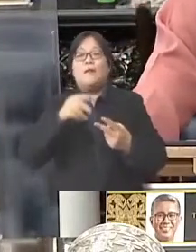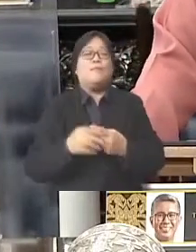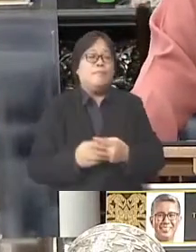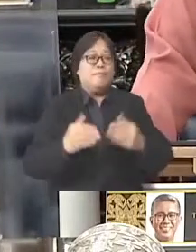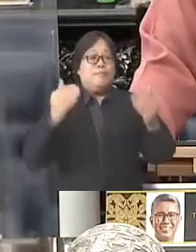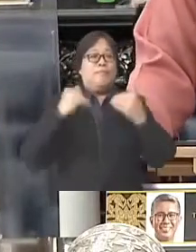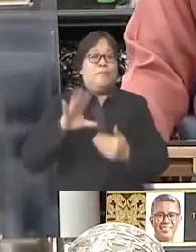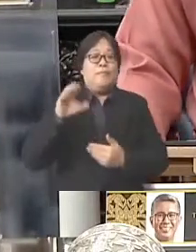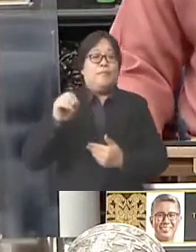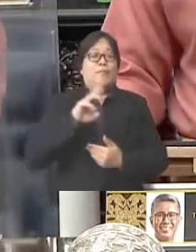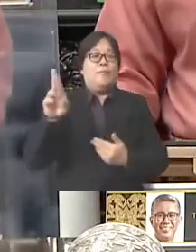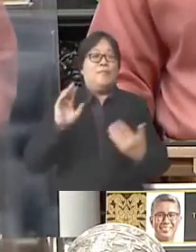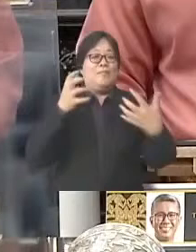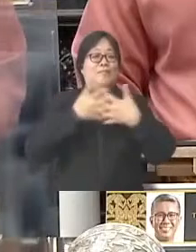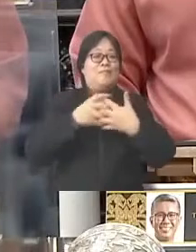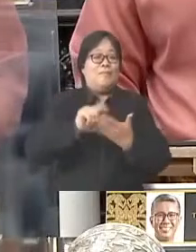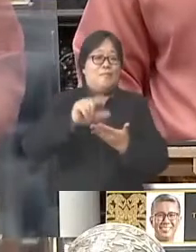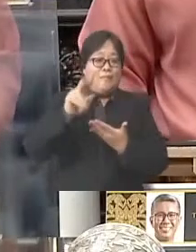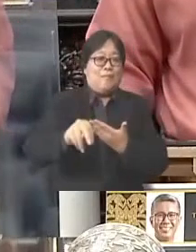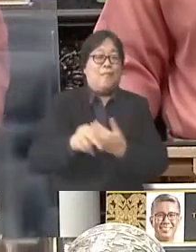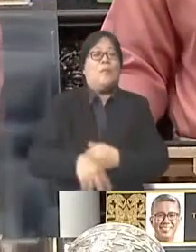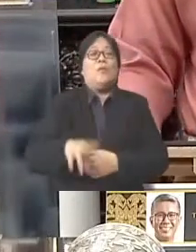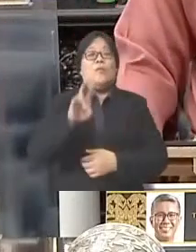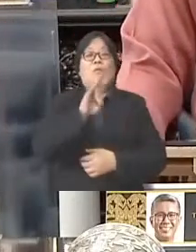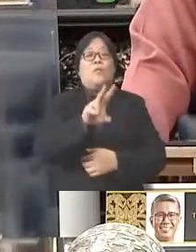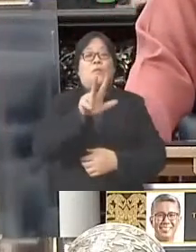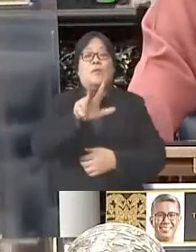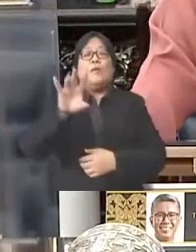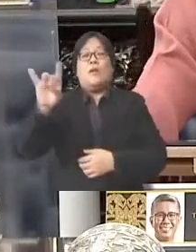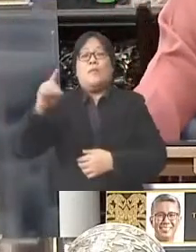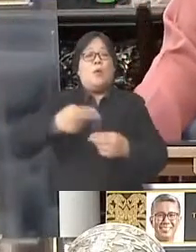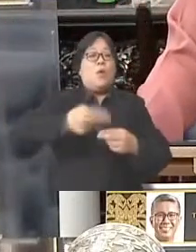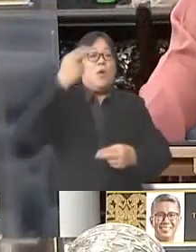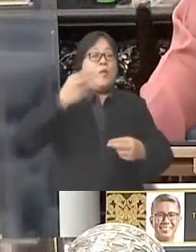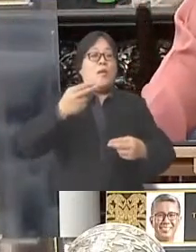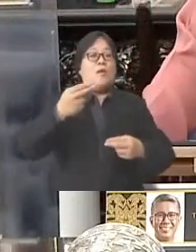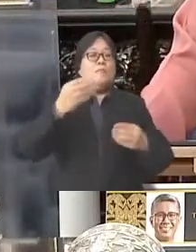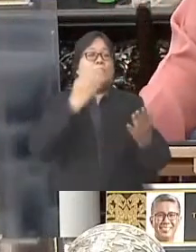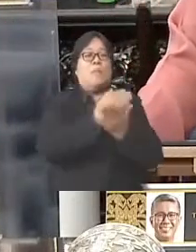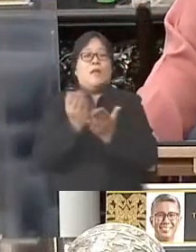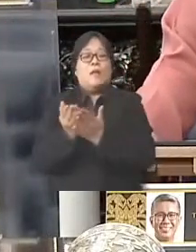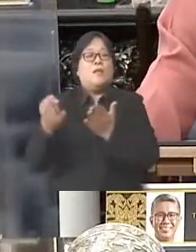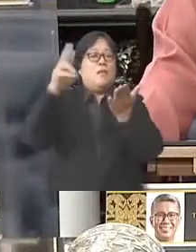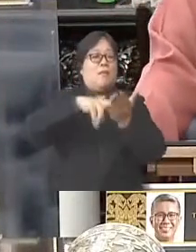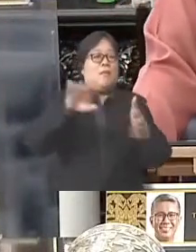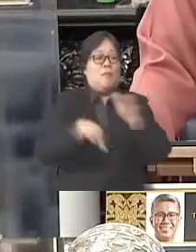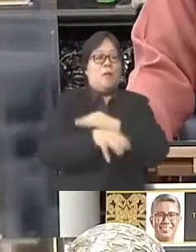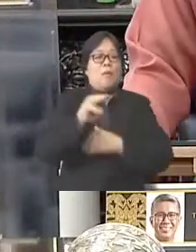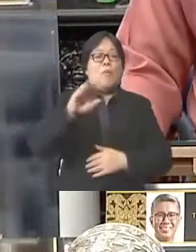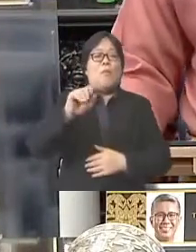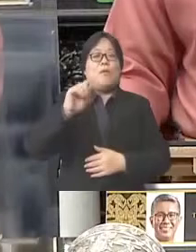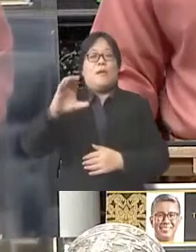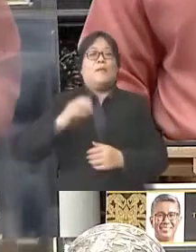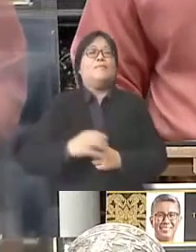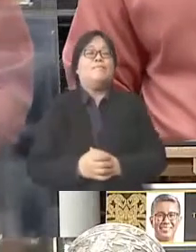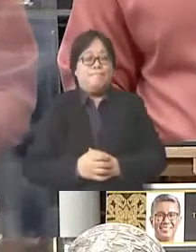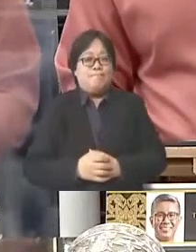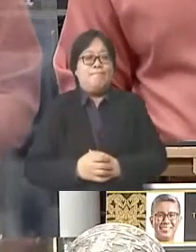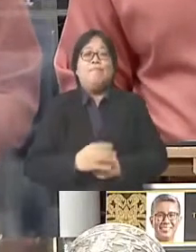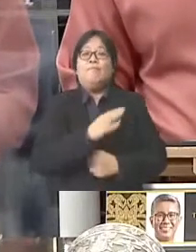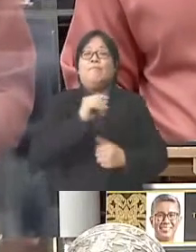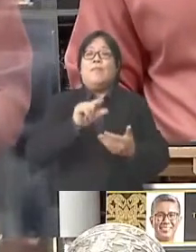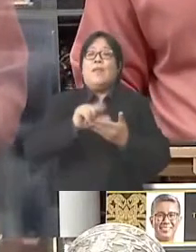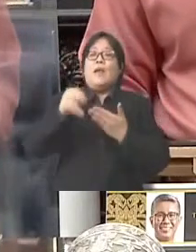pemberian Grand padanan bagi tujuan pembalikan kepada 738 Hotel Budget yang berdaftar dibawa mau tak mutek